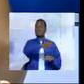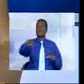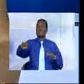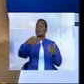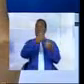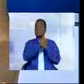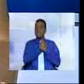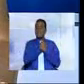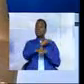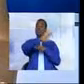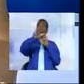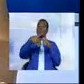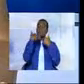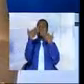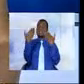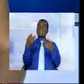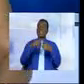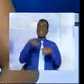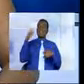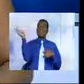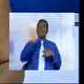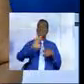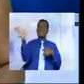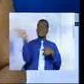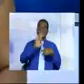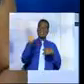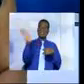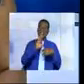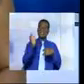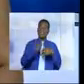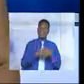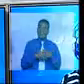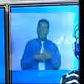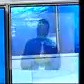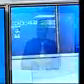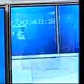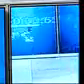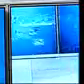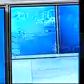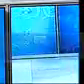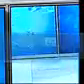C'est la fin de cette édition. Merci de votre fidélité. We'll be right back.